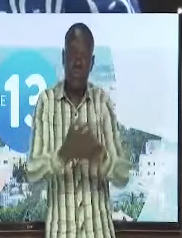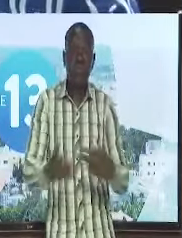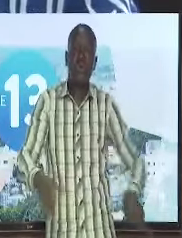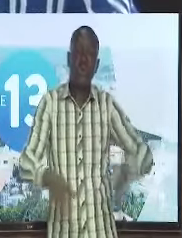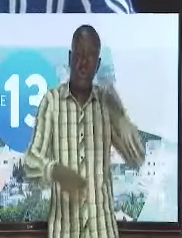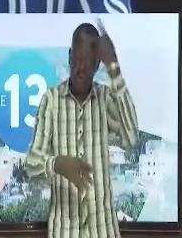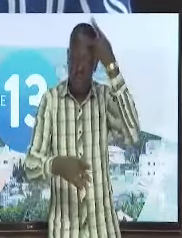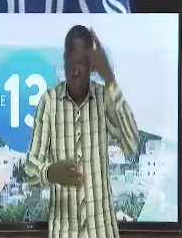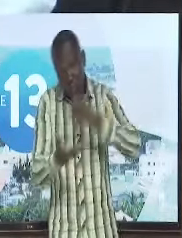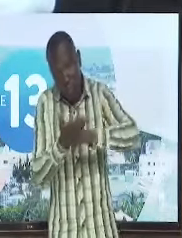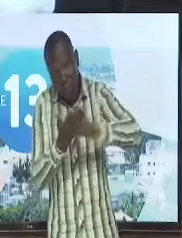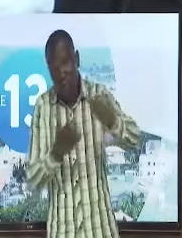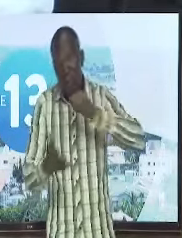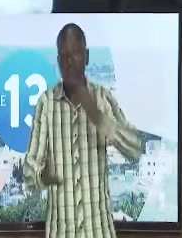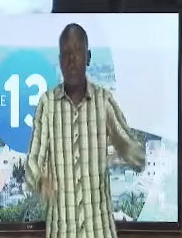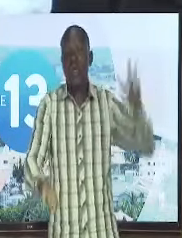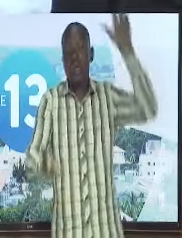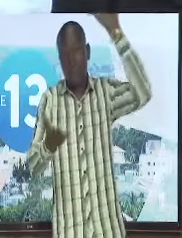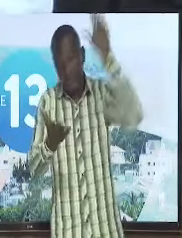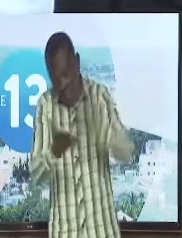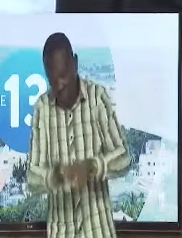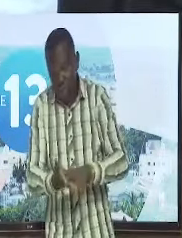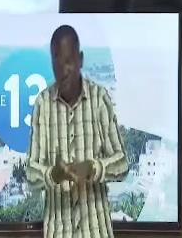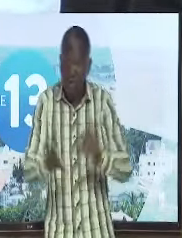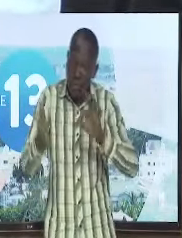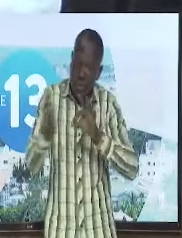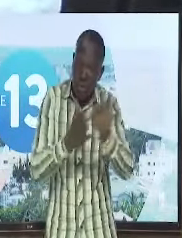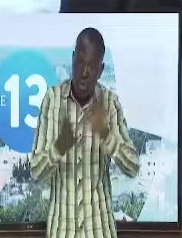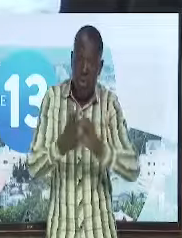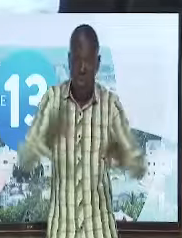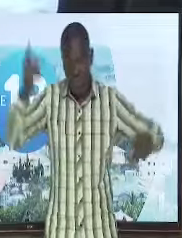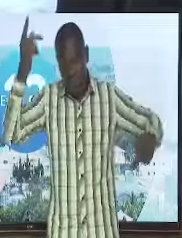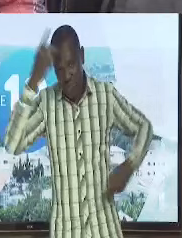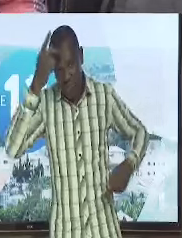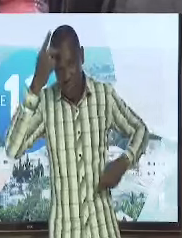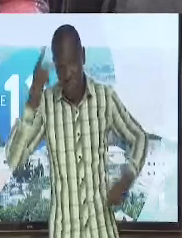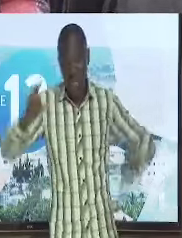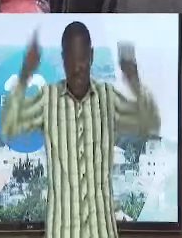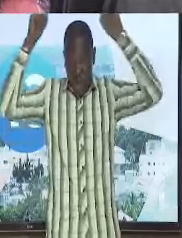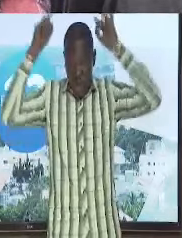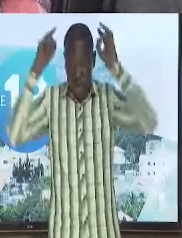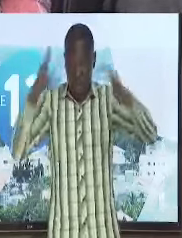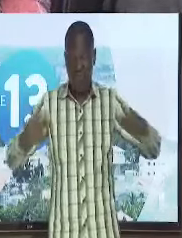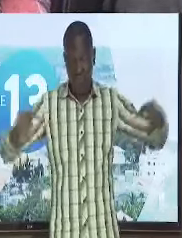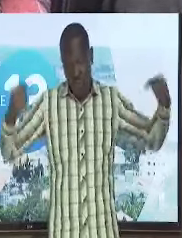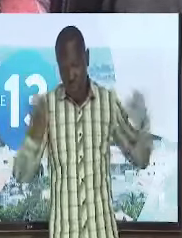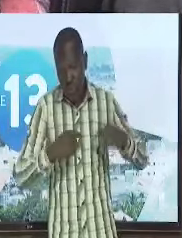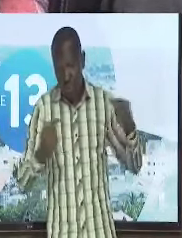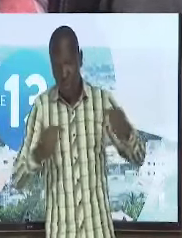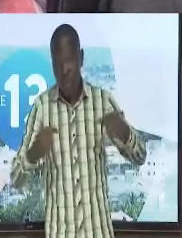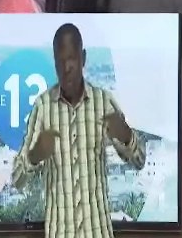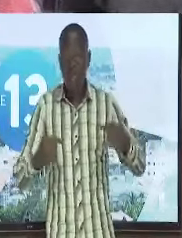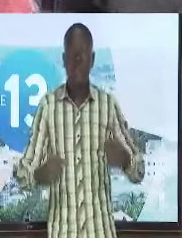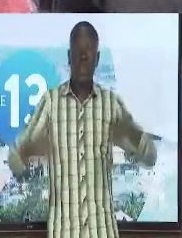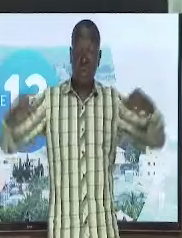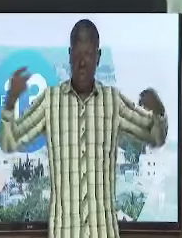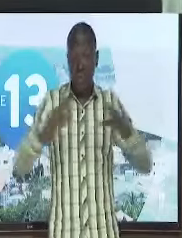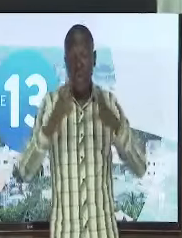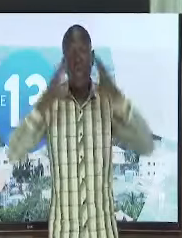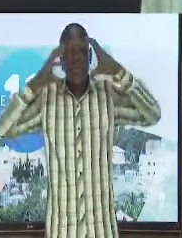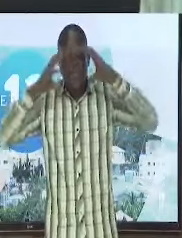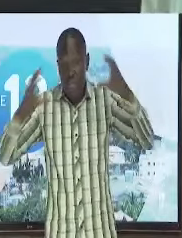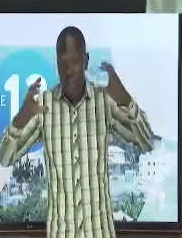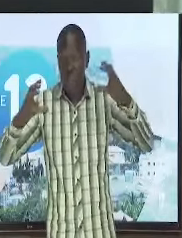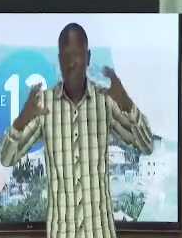soins, une fois adoptée, prend en compte le traitement de certaines maladies chroniques, notamment le cancer, l'hypertension artérielle, le diabète,